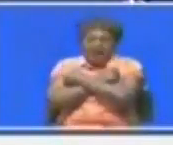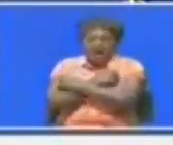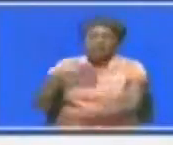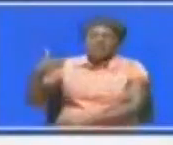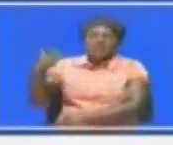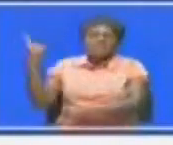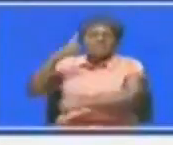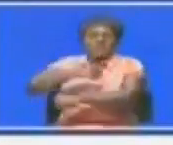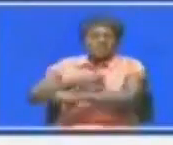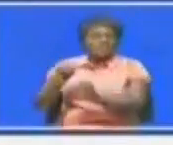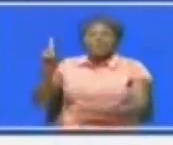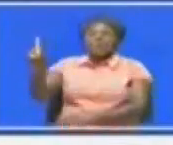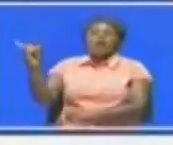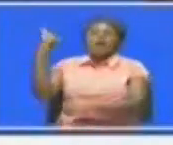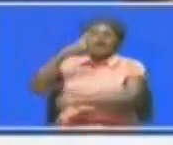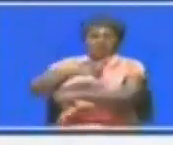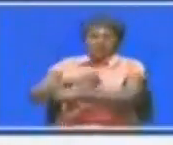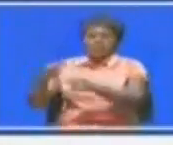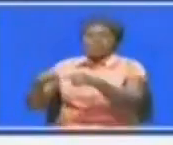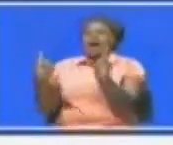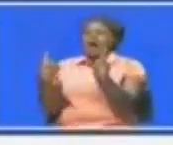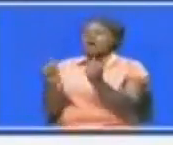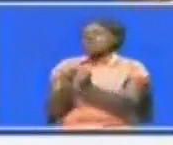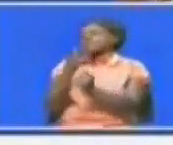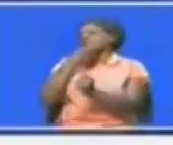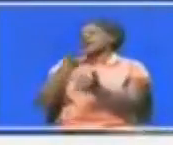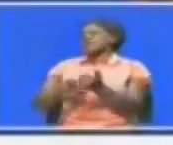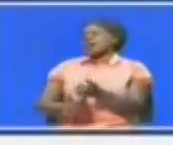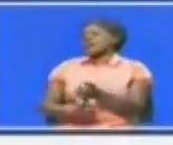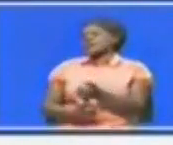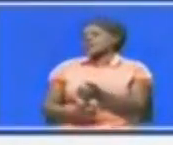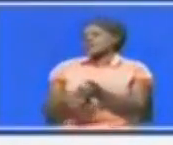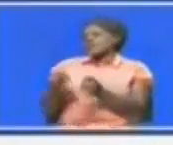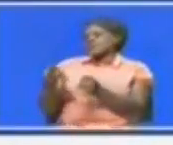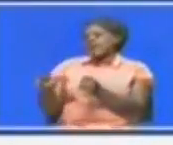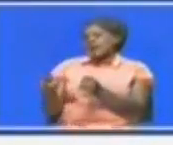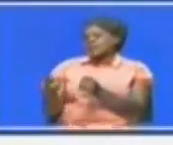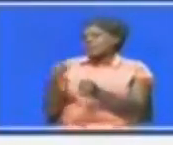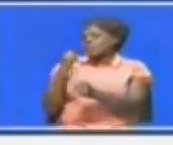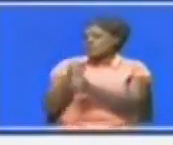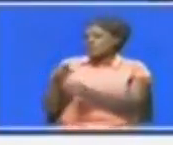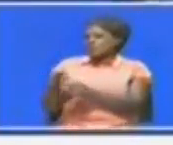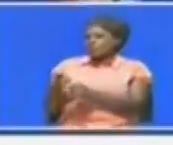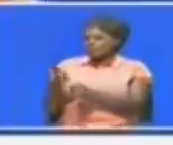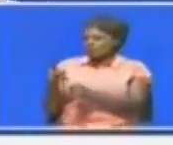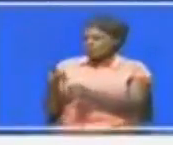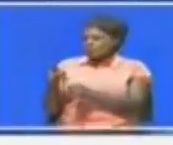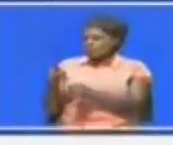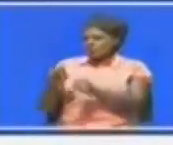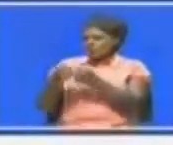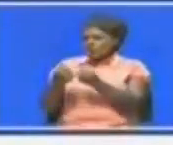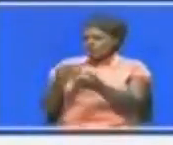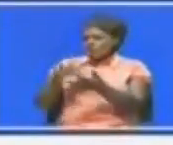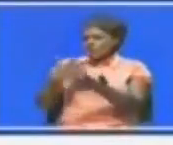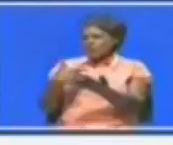siku. Lazima kuna siku mtazozana na huyo mume wako ama mke wako. Lakini hilo si jambo la kufanya ukimbie kwa mtandao useme oh